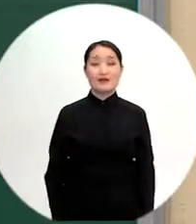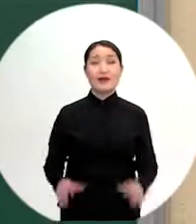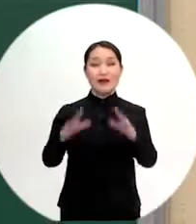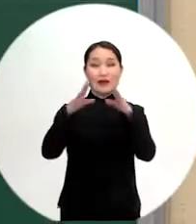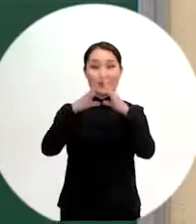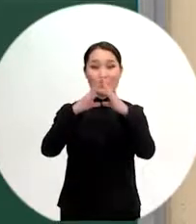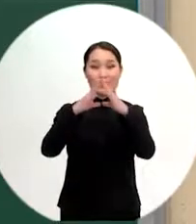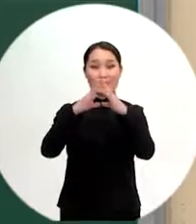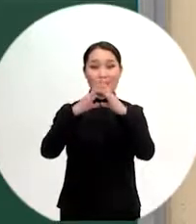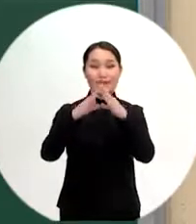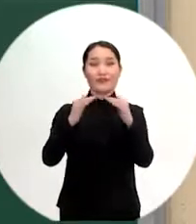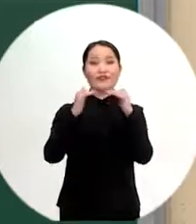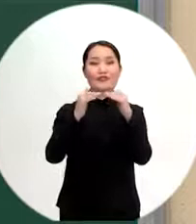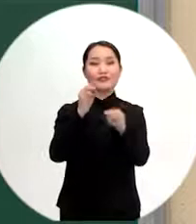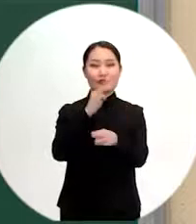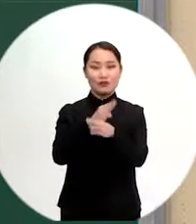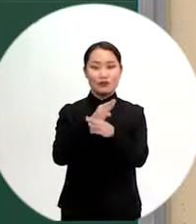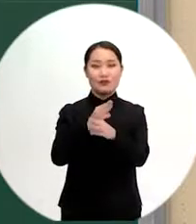10 тэгш тоо.